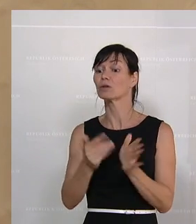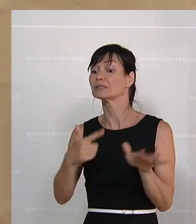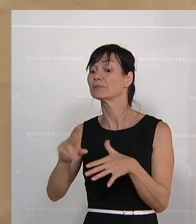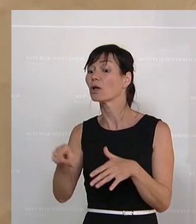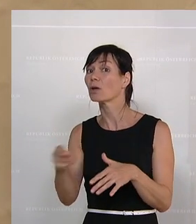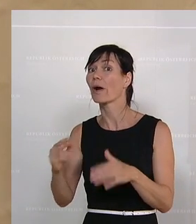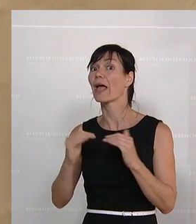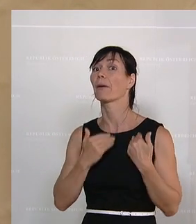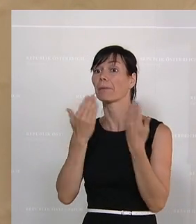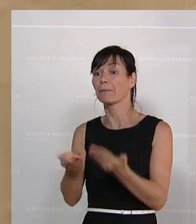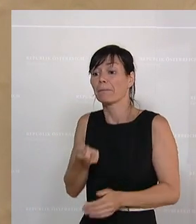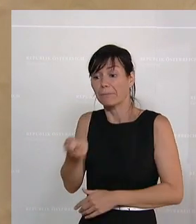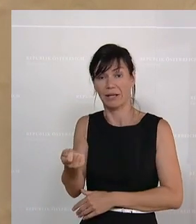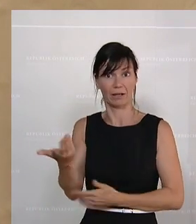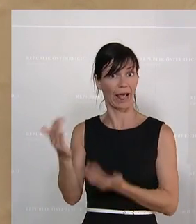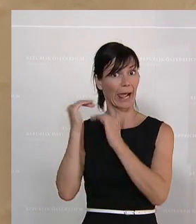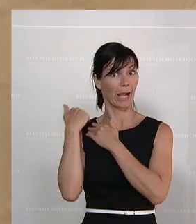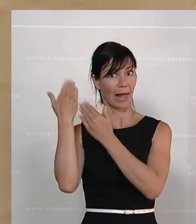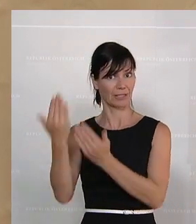das ist ja massive unterstützung